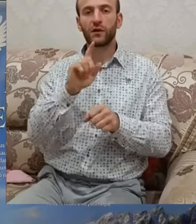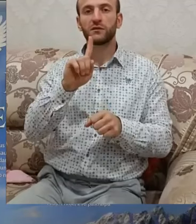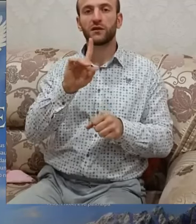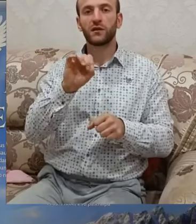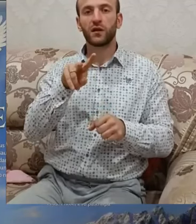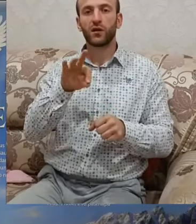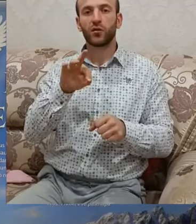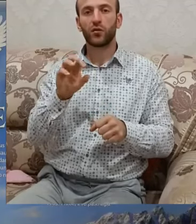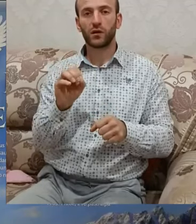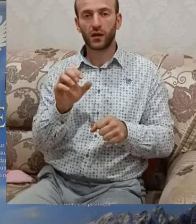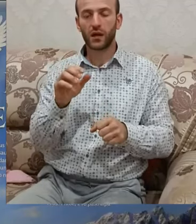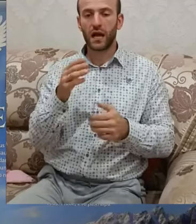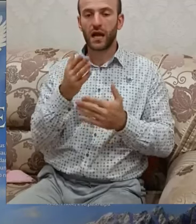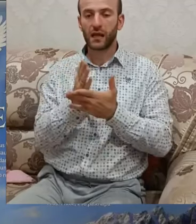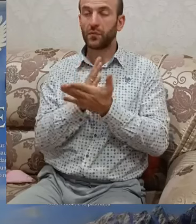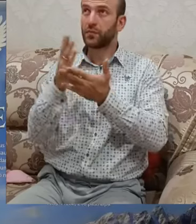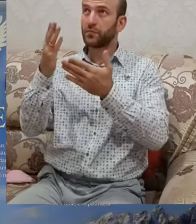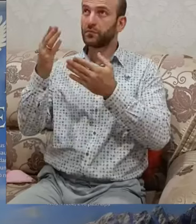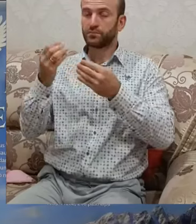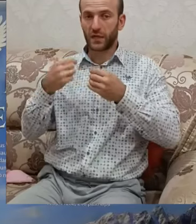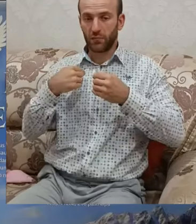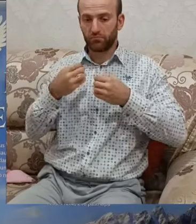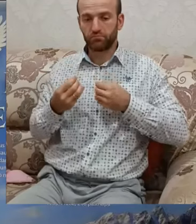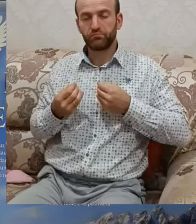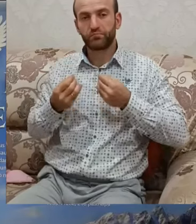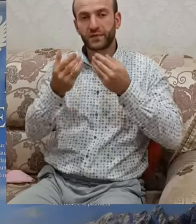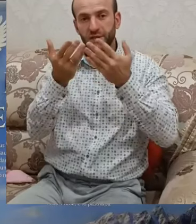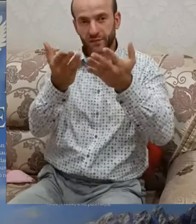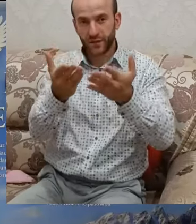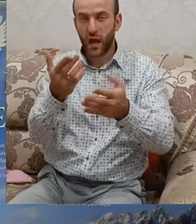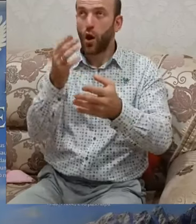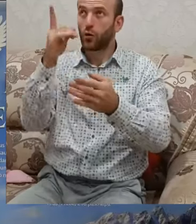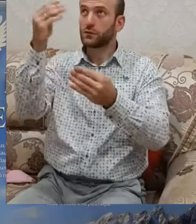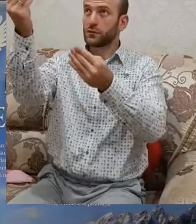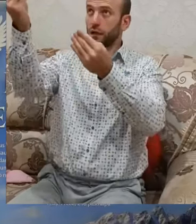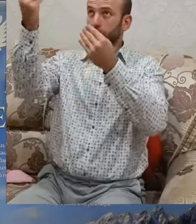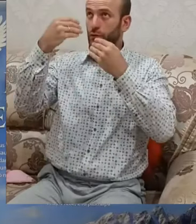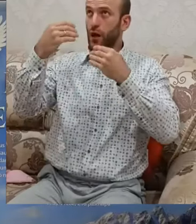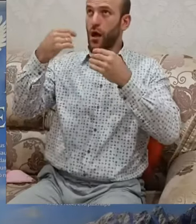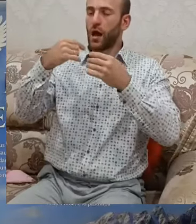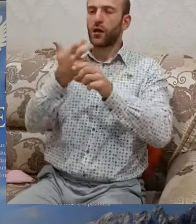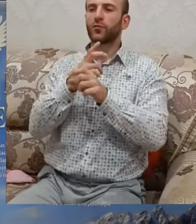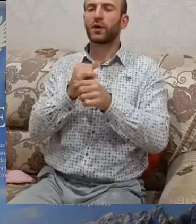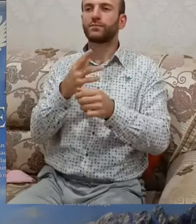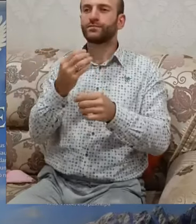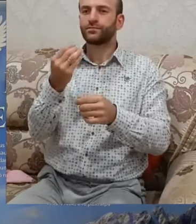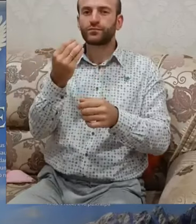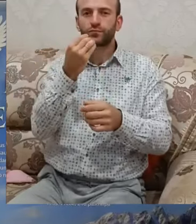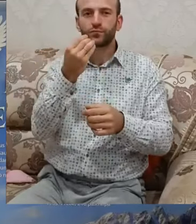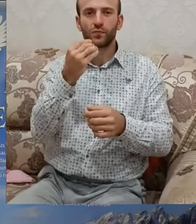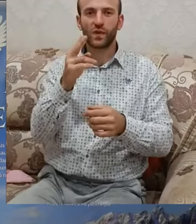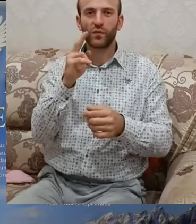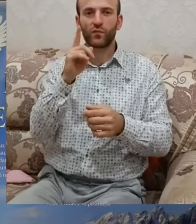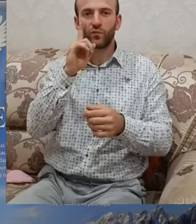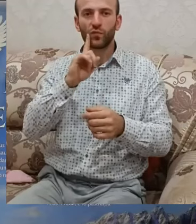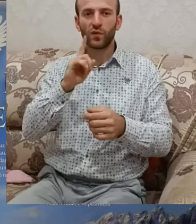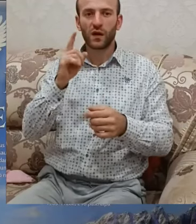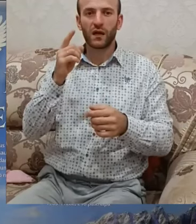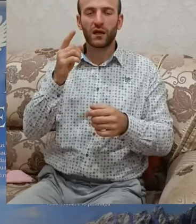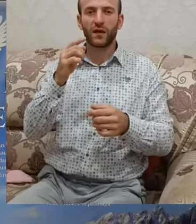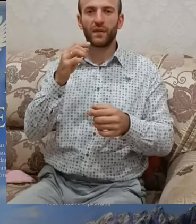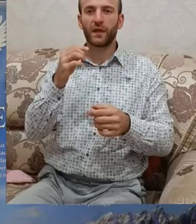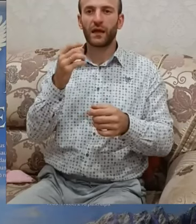хлебоприношение. Iš kurios ragaujame. Из которого мы вкушаем. Dėl jos važiuojame per visą šalį šimtus kilometrų. И ради него едем